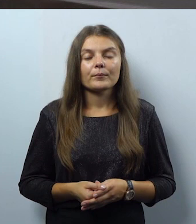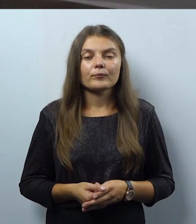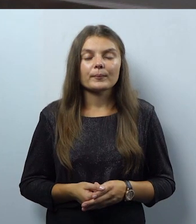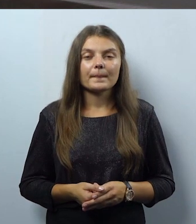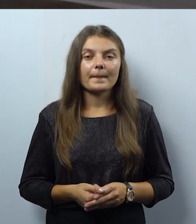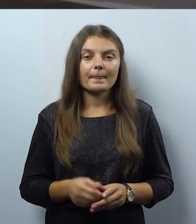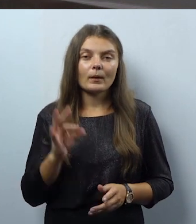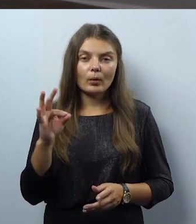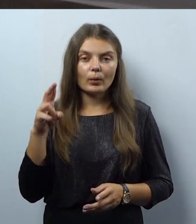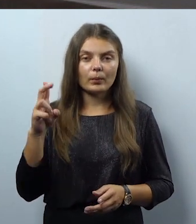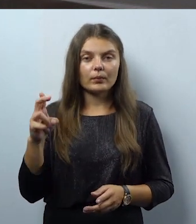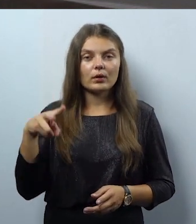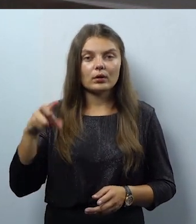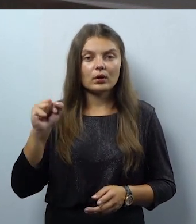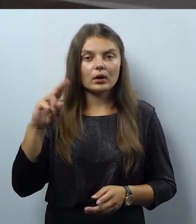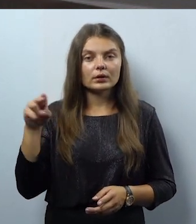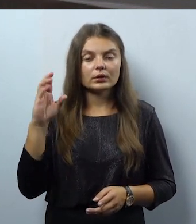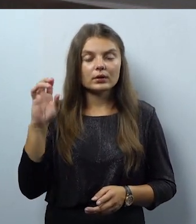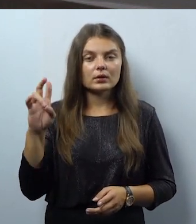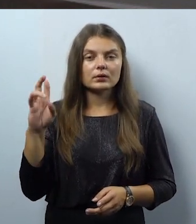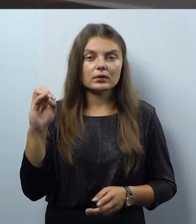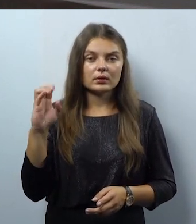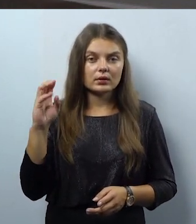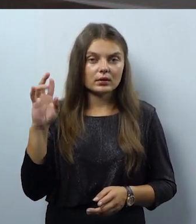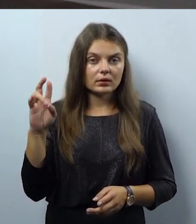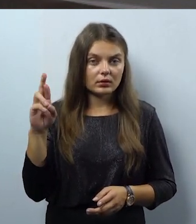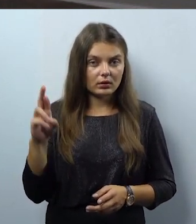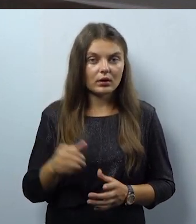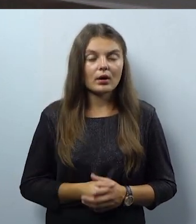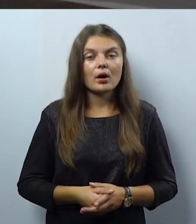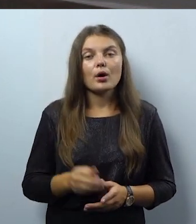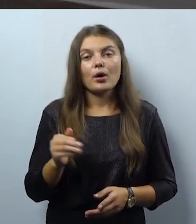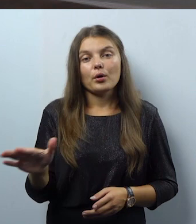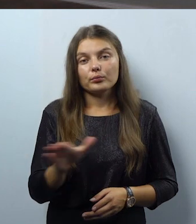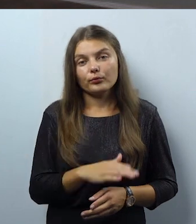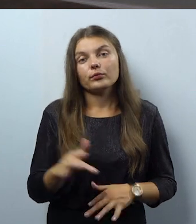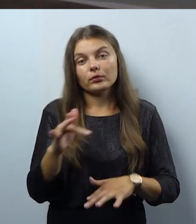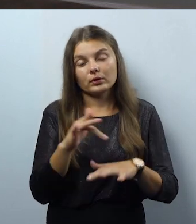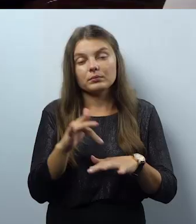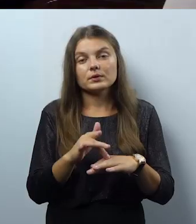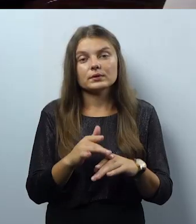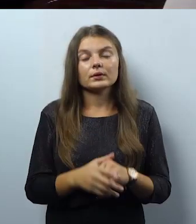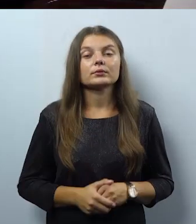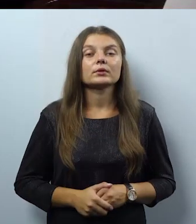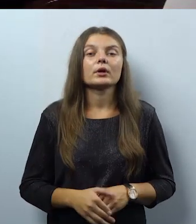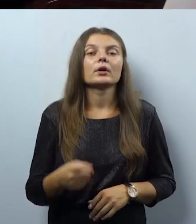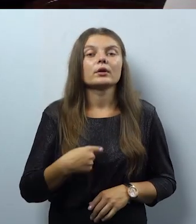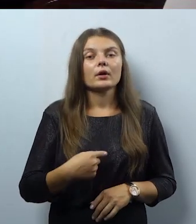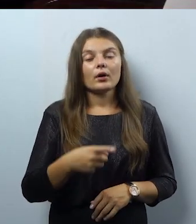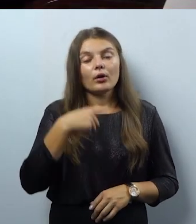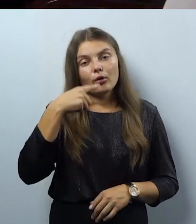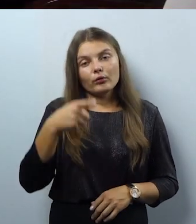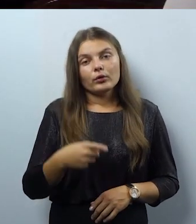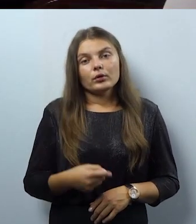ним спілкуватися з позиції не слабкої громади, а сильної громади. Пане Андрій, я вже говорив у